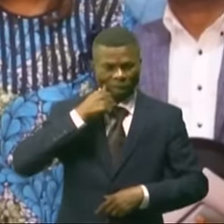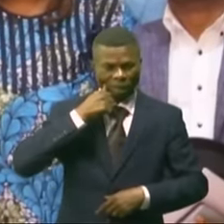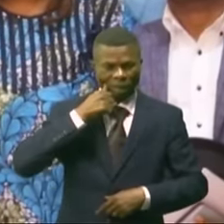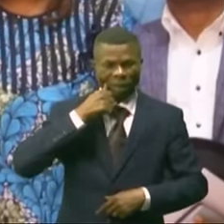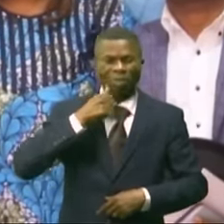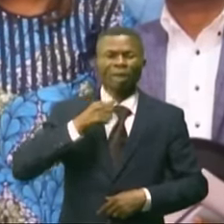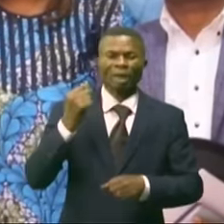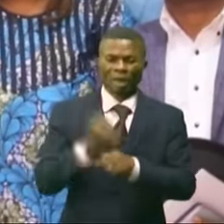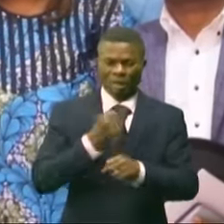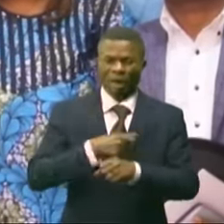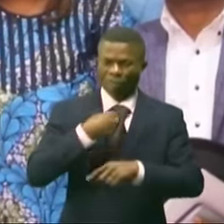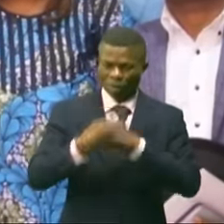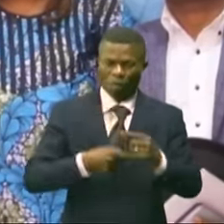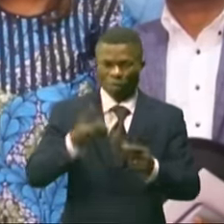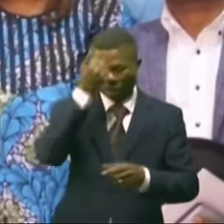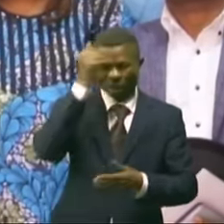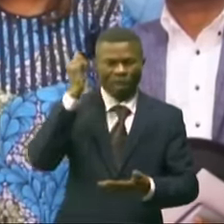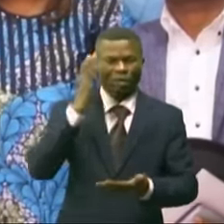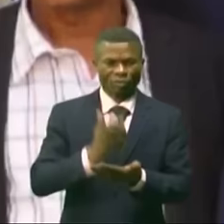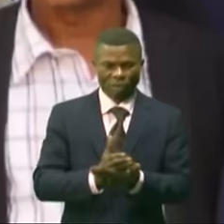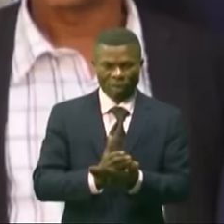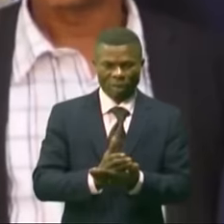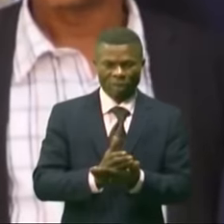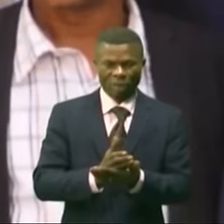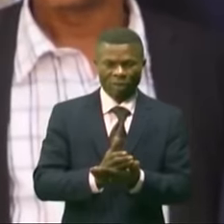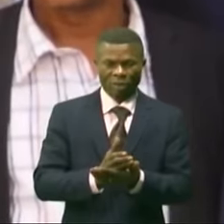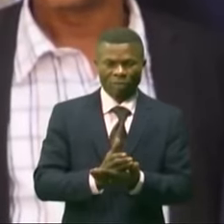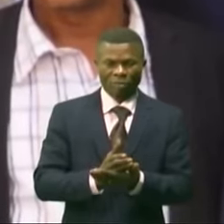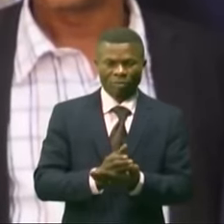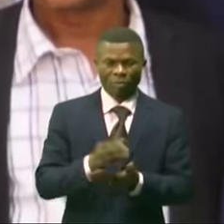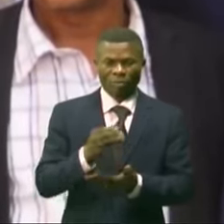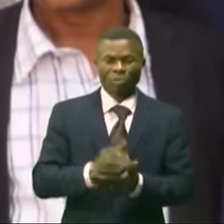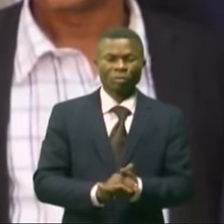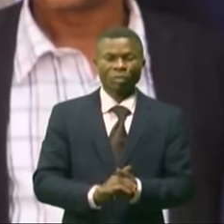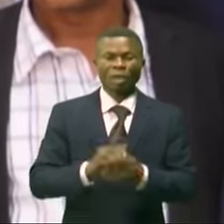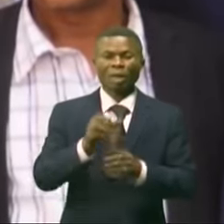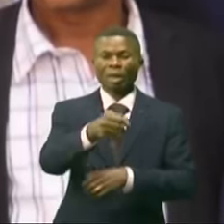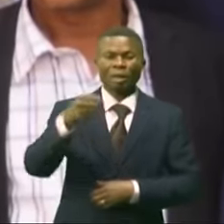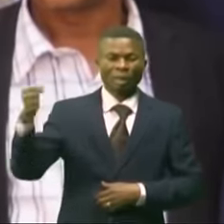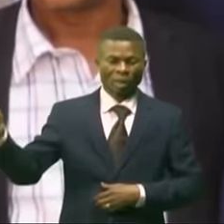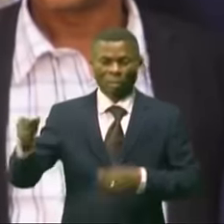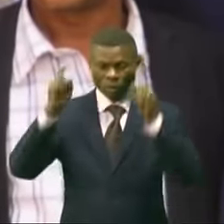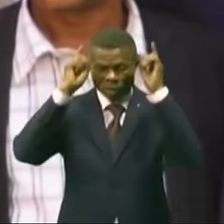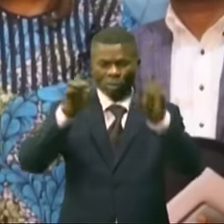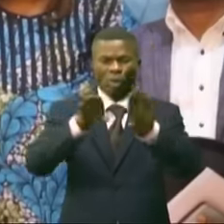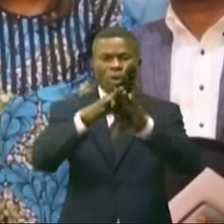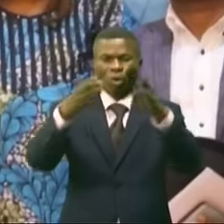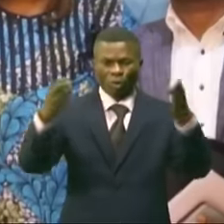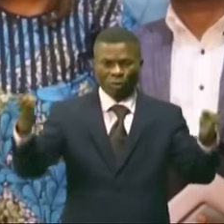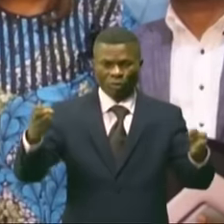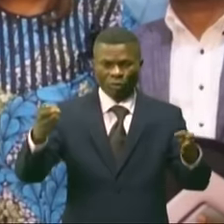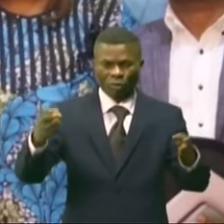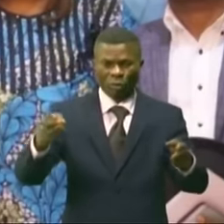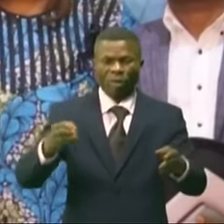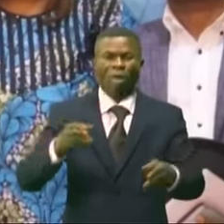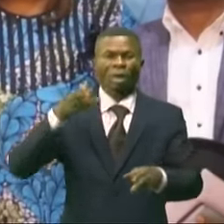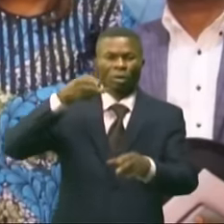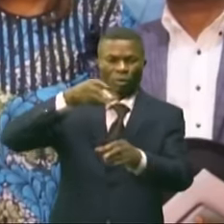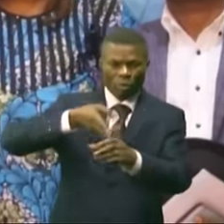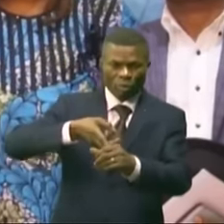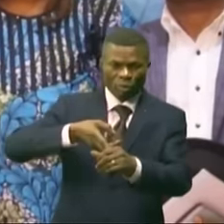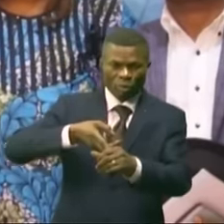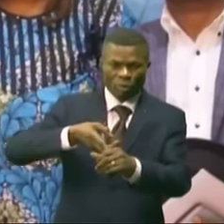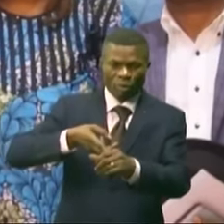travail en laissant les portes de Transco ouvertes pour que le carburant soit